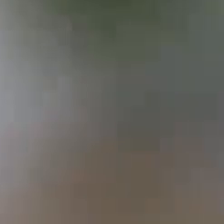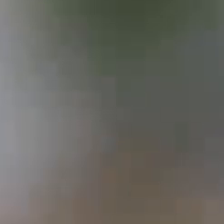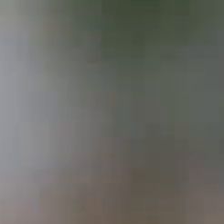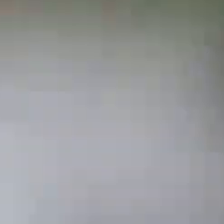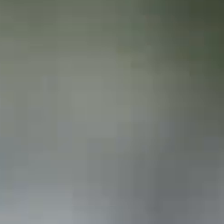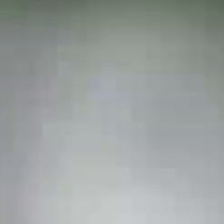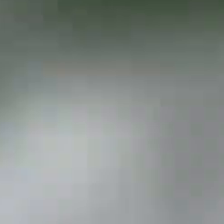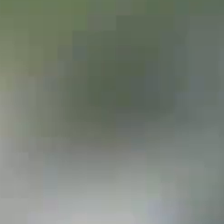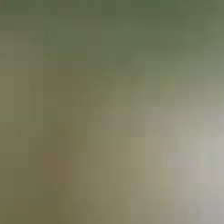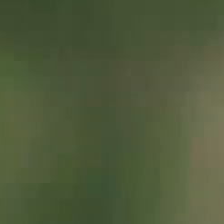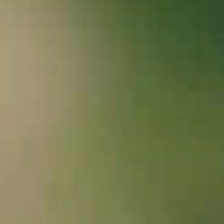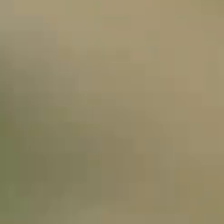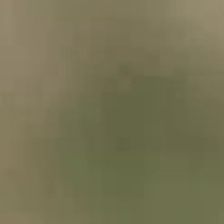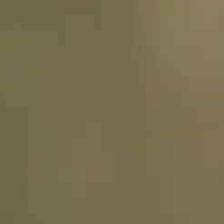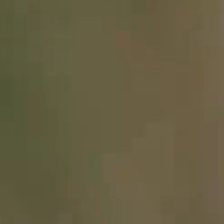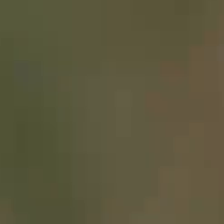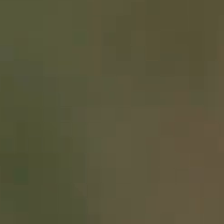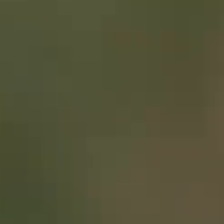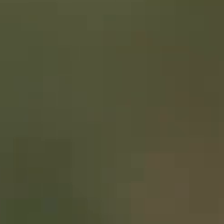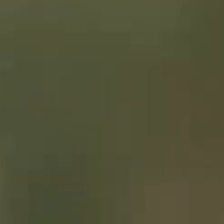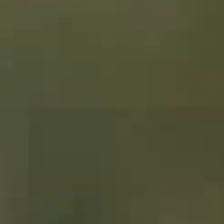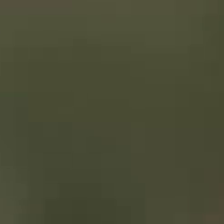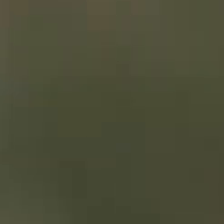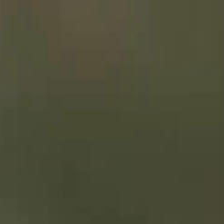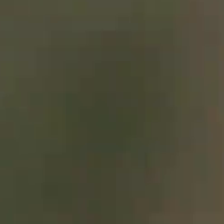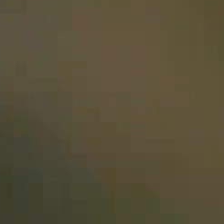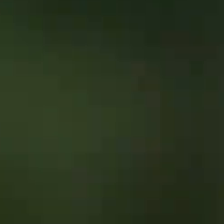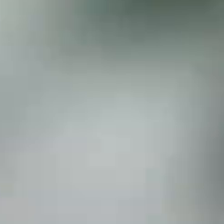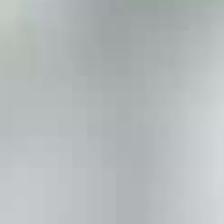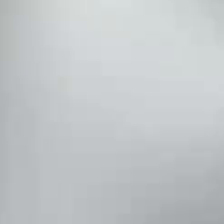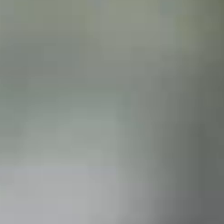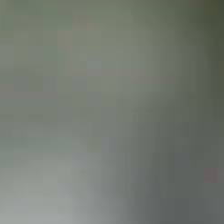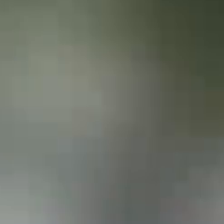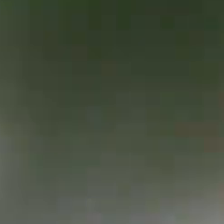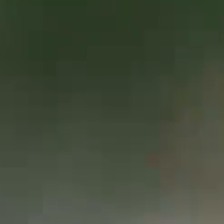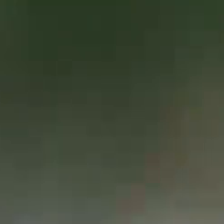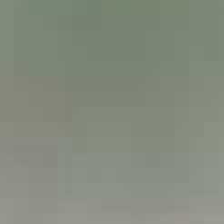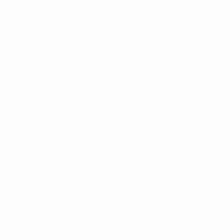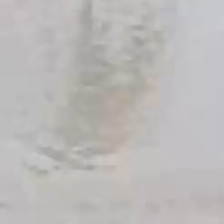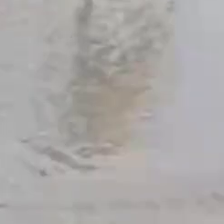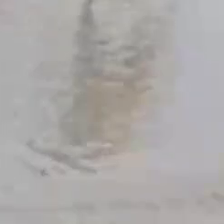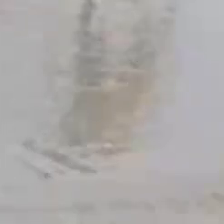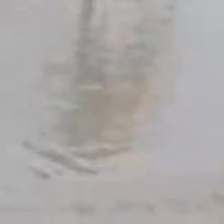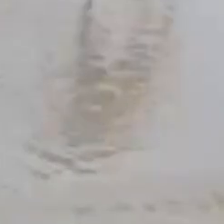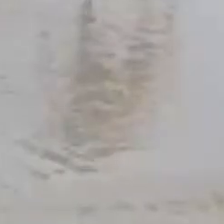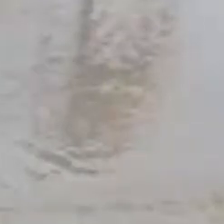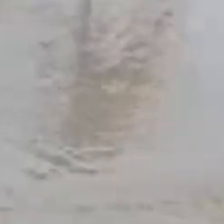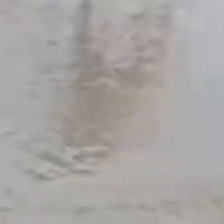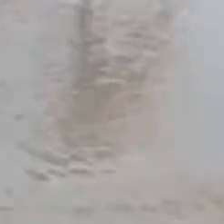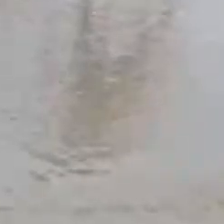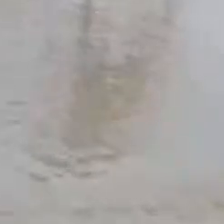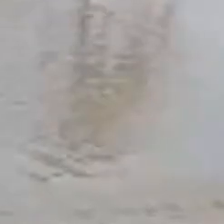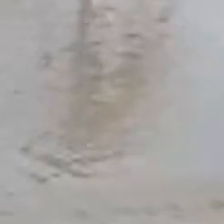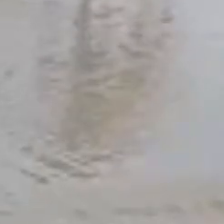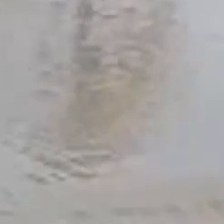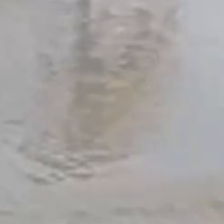dipicu hujan dengan intensitas lebat sehari semalam hingga membuat aliran sungai Paeho dan sungai Weluhu meluap. Dari Polsek Watu